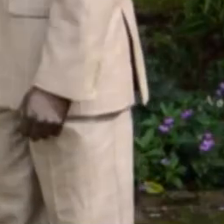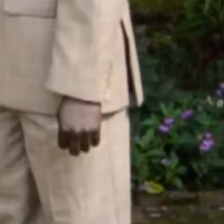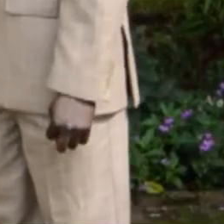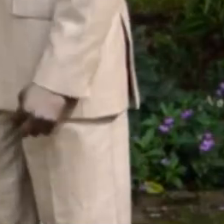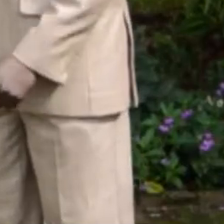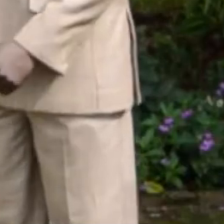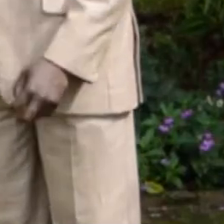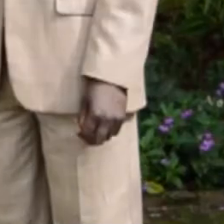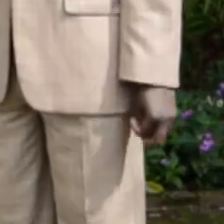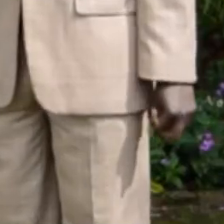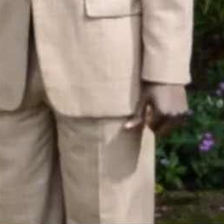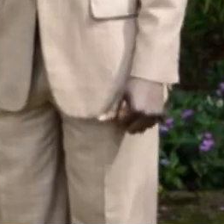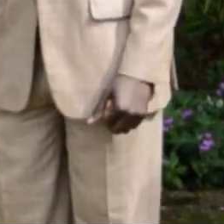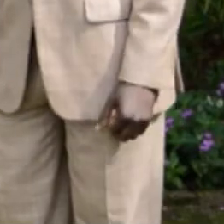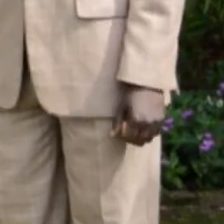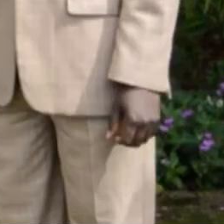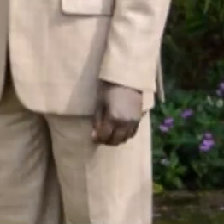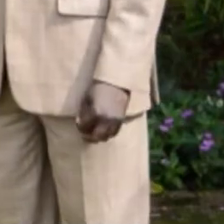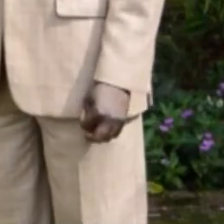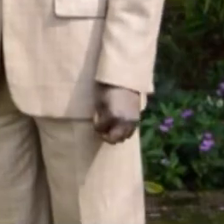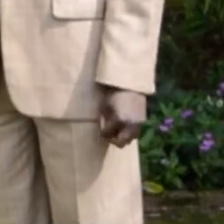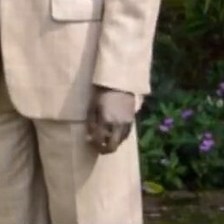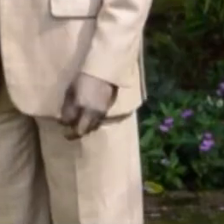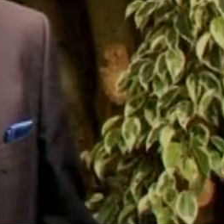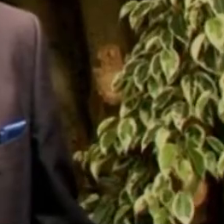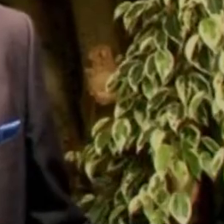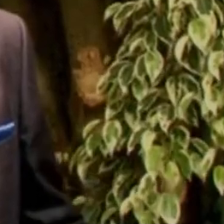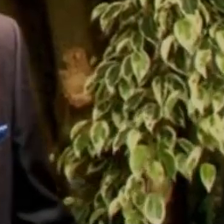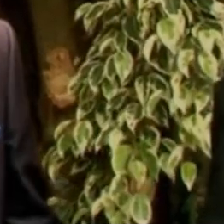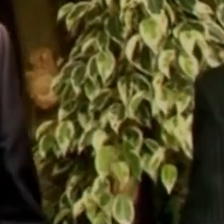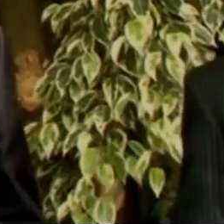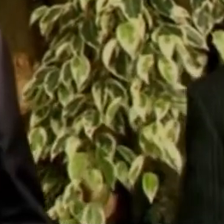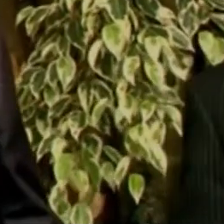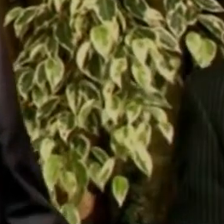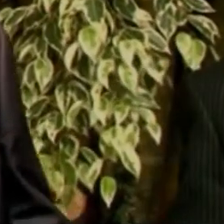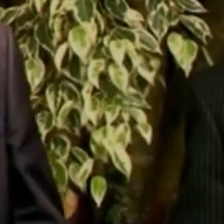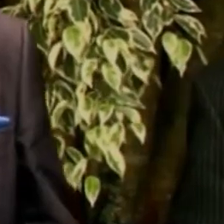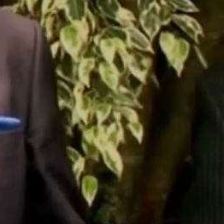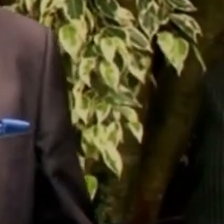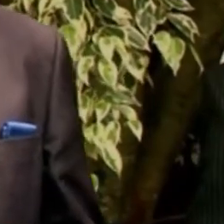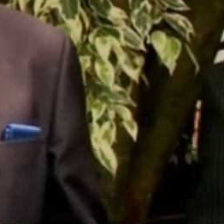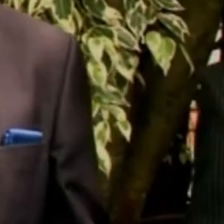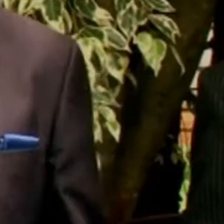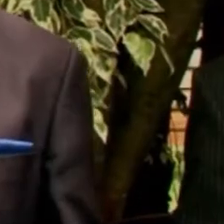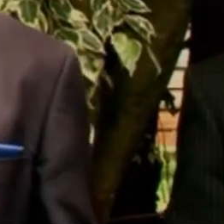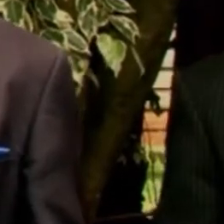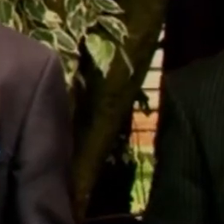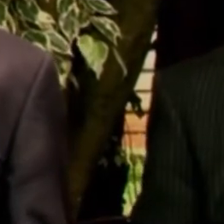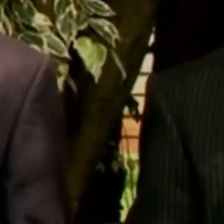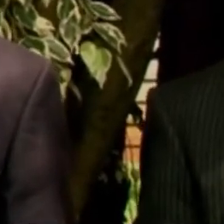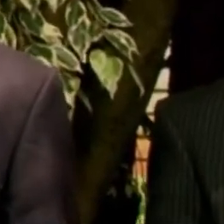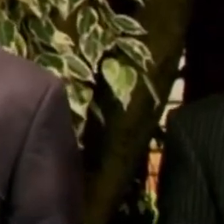Mazita, mazita anodaidzwa ndiripo. Mazita, mazita